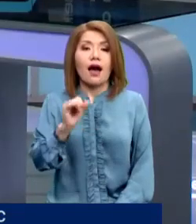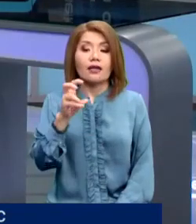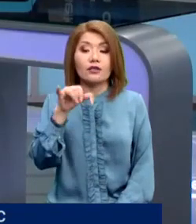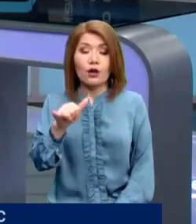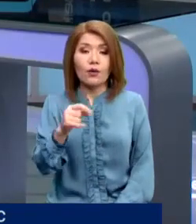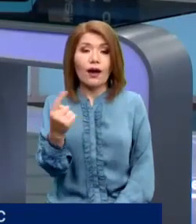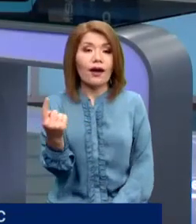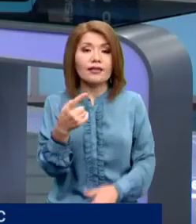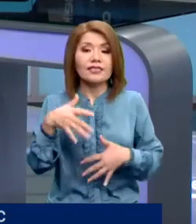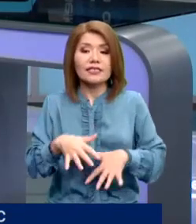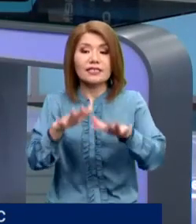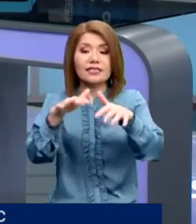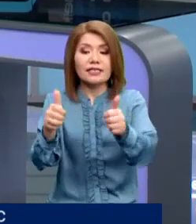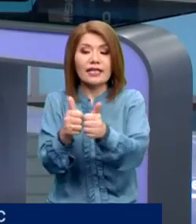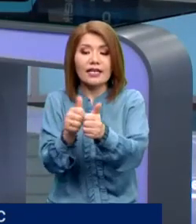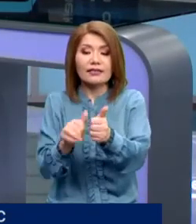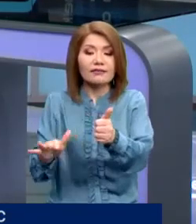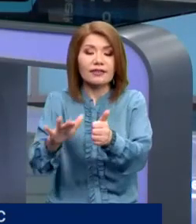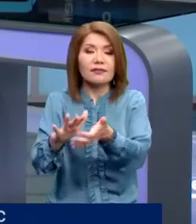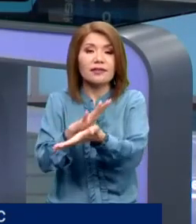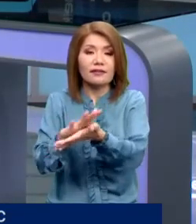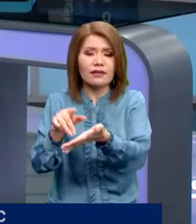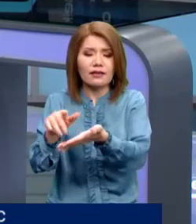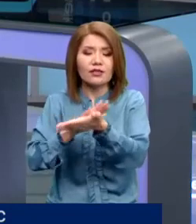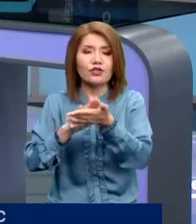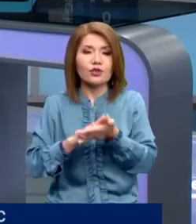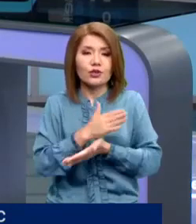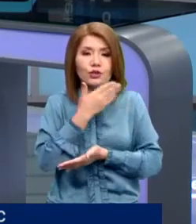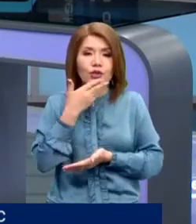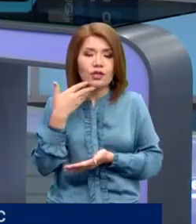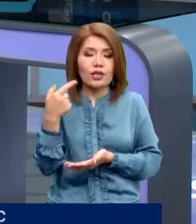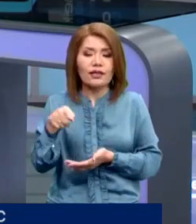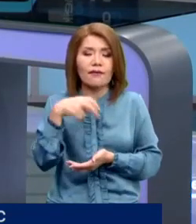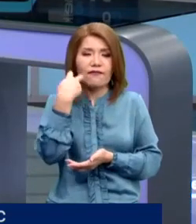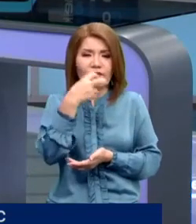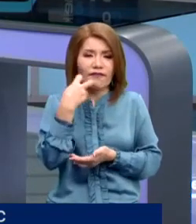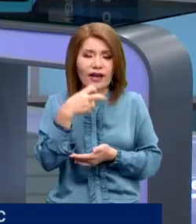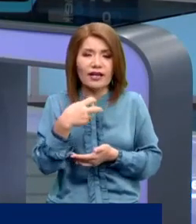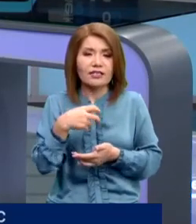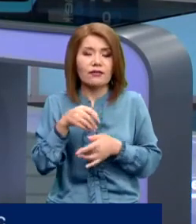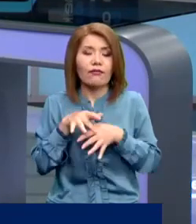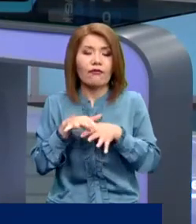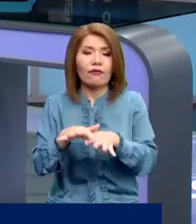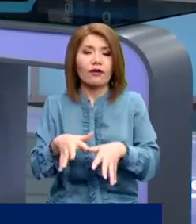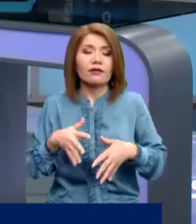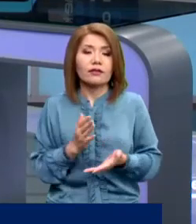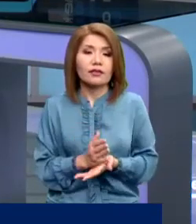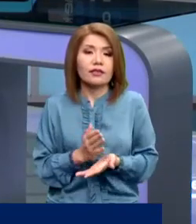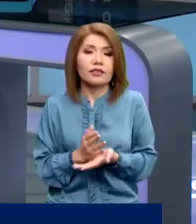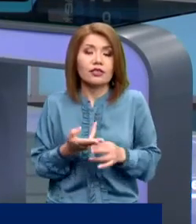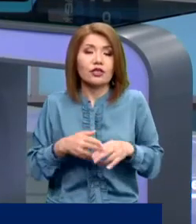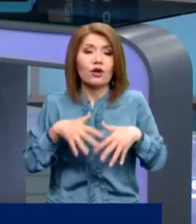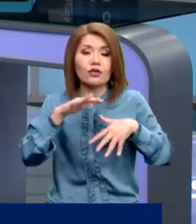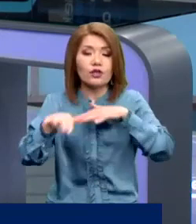Ақтаудағы жалғыз тегін жағажай тазаланбайды. Көк айдың жағасындағы жағымсыз балдыр иісі қолқанға бар.